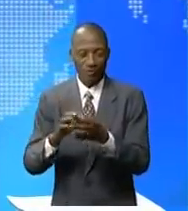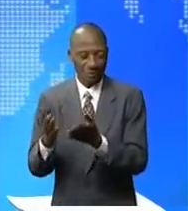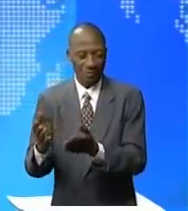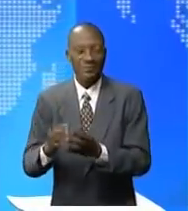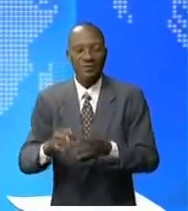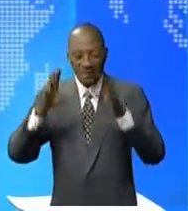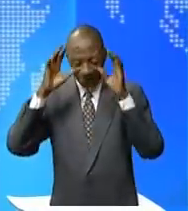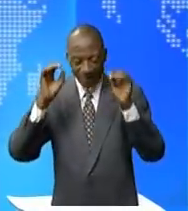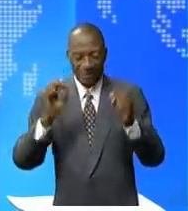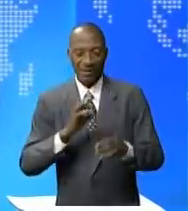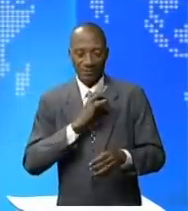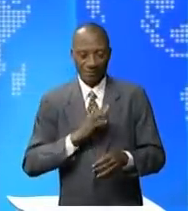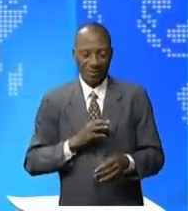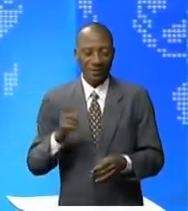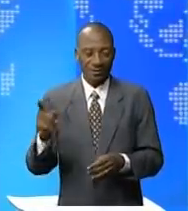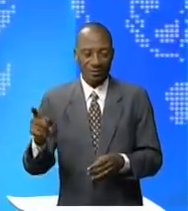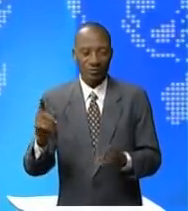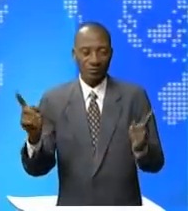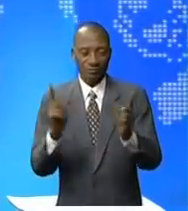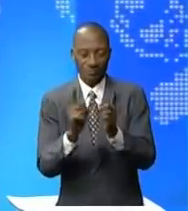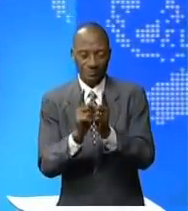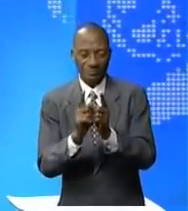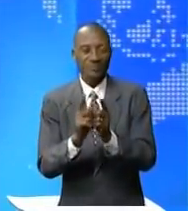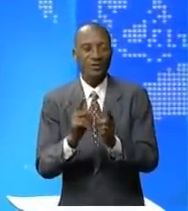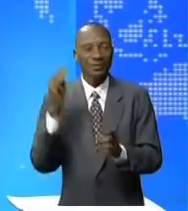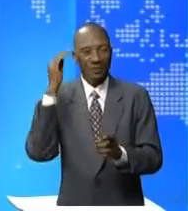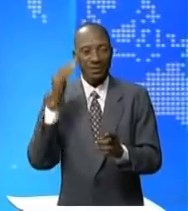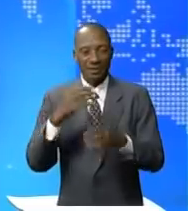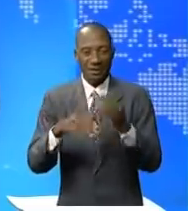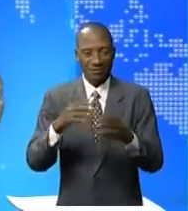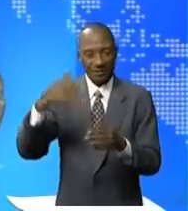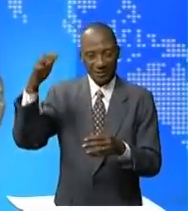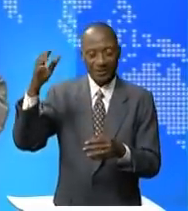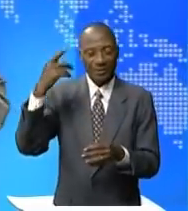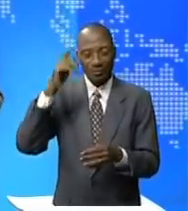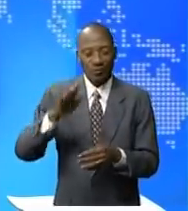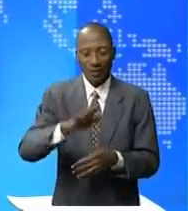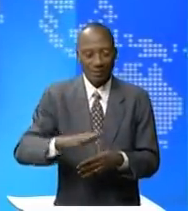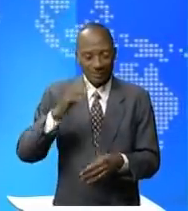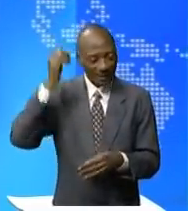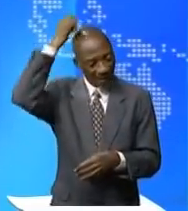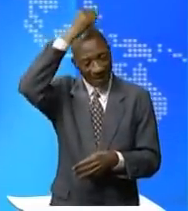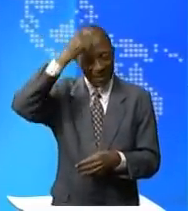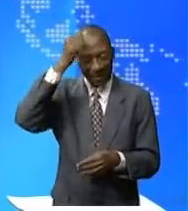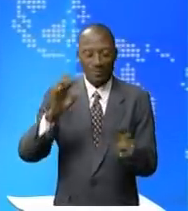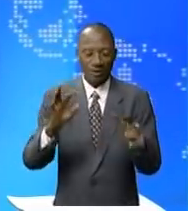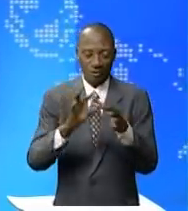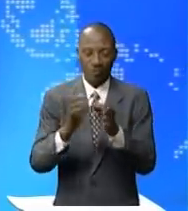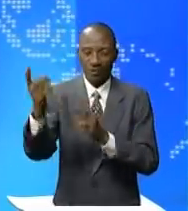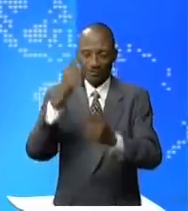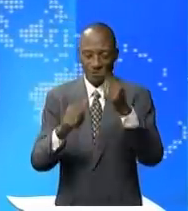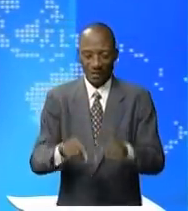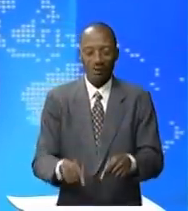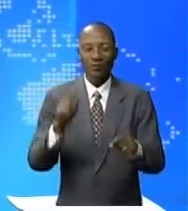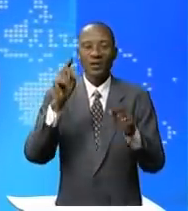Tshisekedi Tshilombo, a accordé au ministre des Affaires étrangères des Émirats arabes unis ici à Kinshasa. Reportage Blandine Zovo